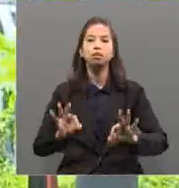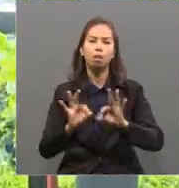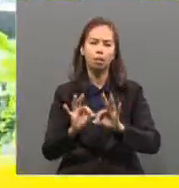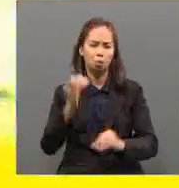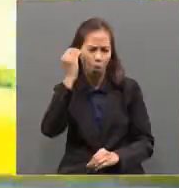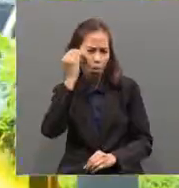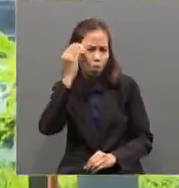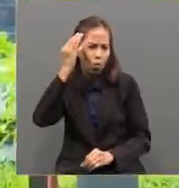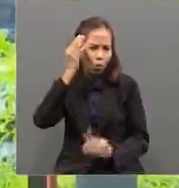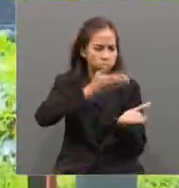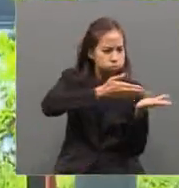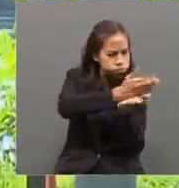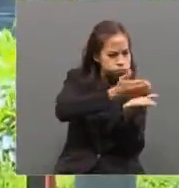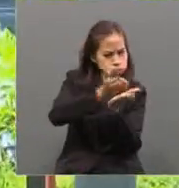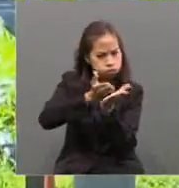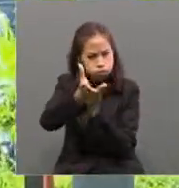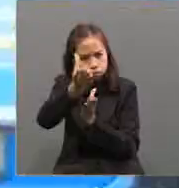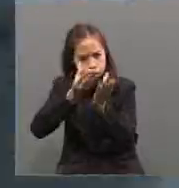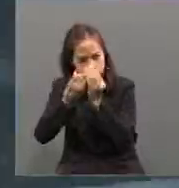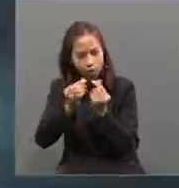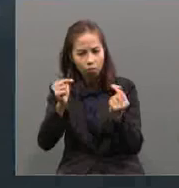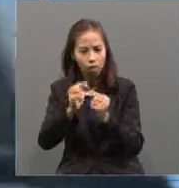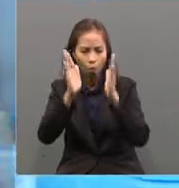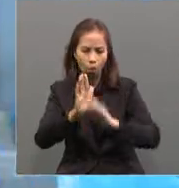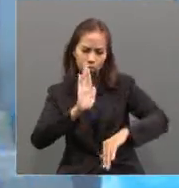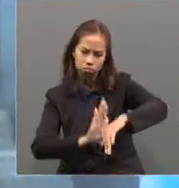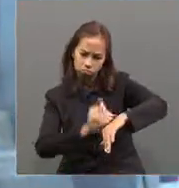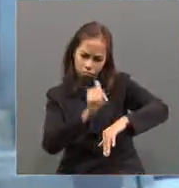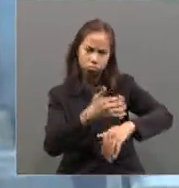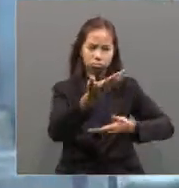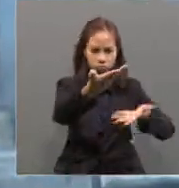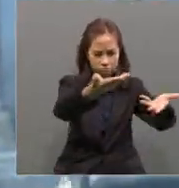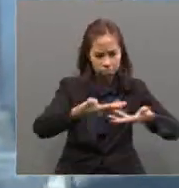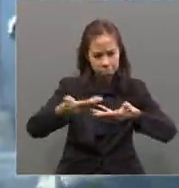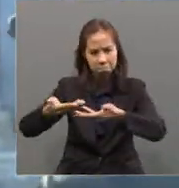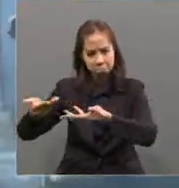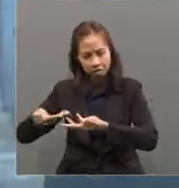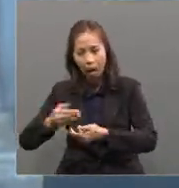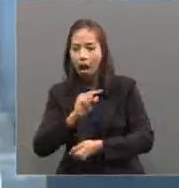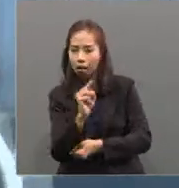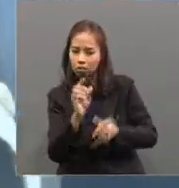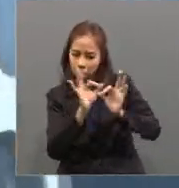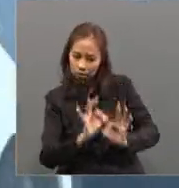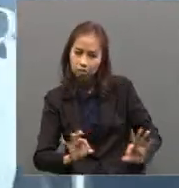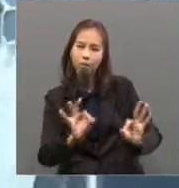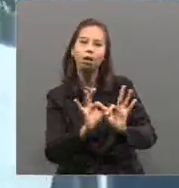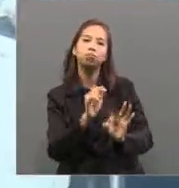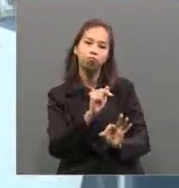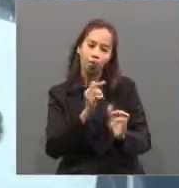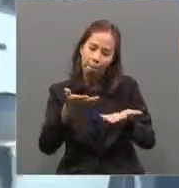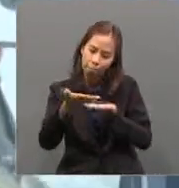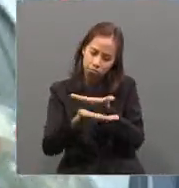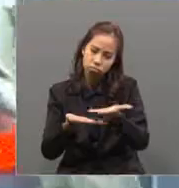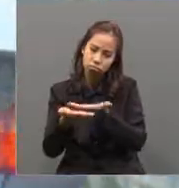ความรู้หลายๆด้านก็อาจจะใช้ความเห็นของผู้เชี่ยวชาญด้วยซึ่งก็ถือว่าเป็นเรื่องใหญ่มีความจำเป็นจะมีการวินิจฉัยไปโด